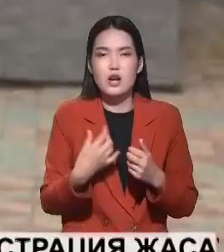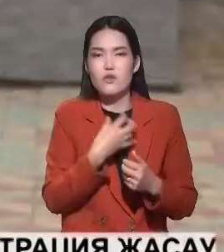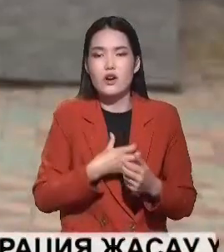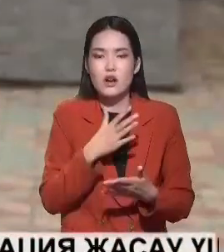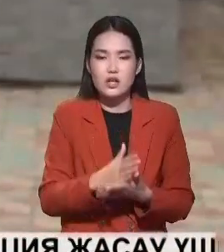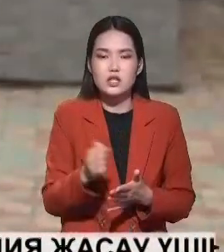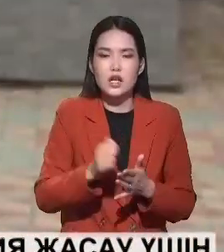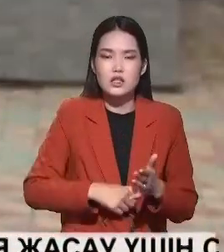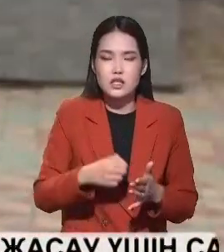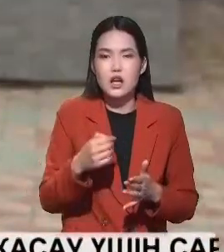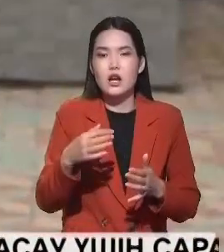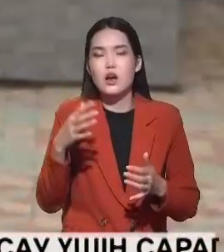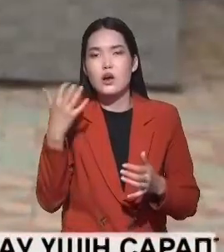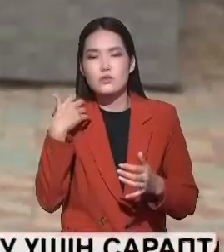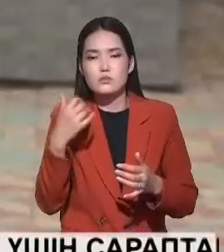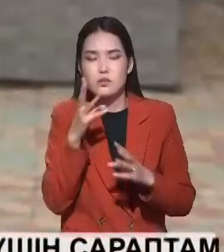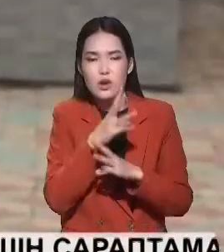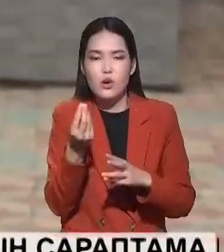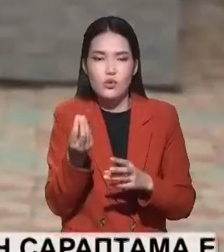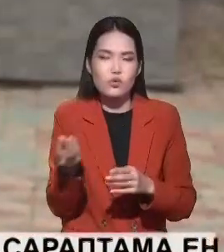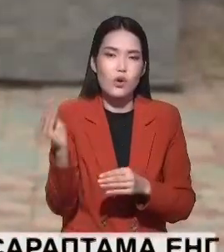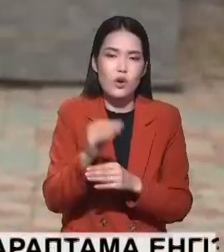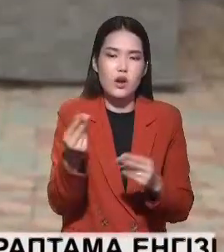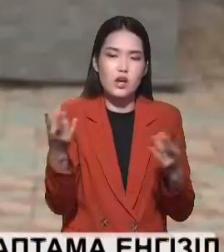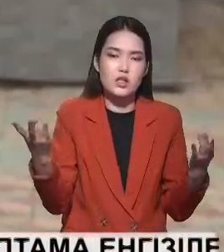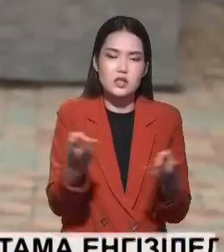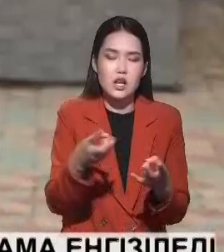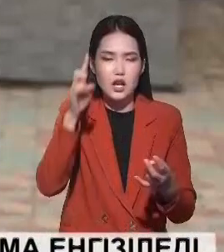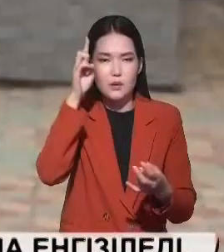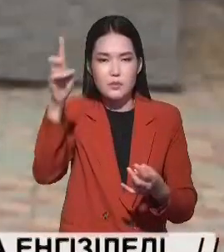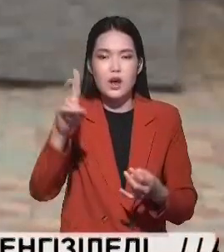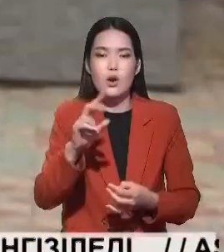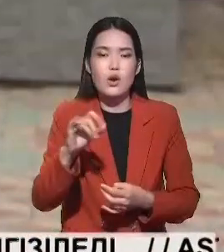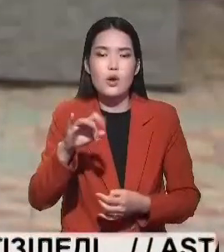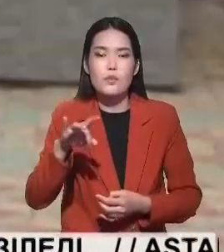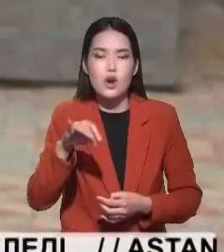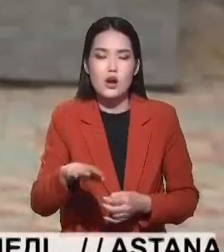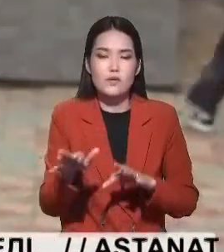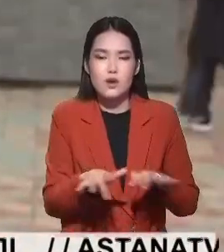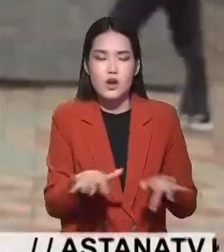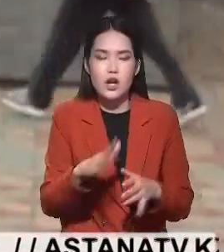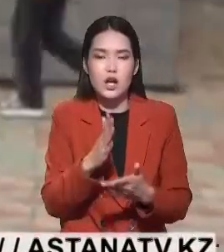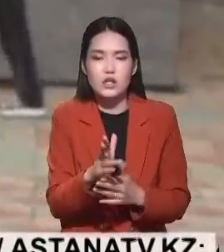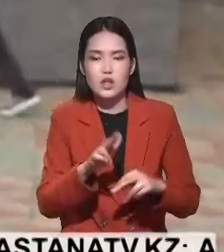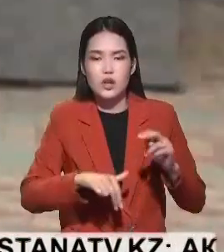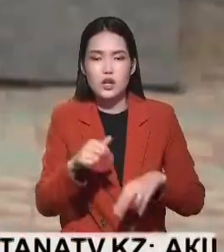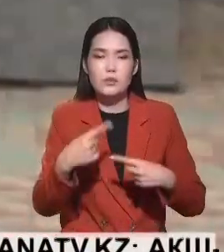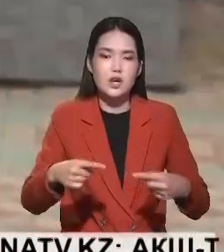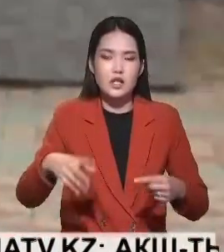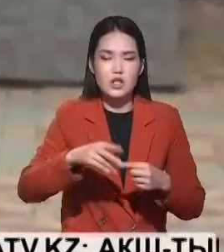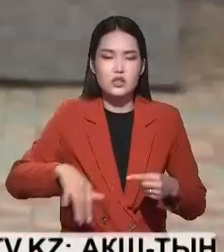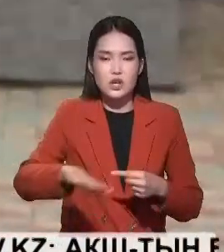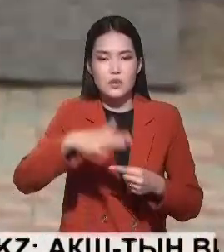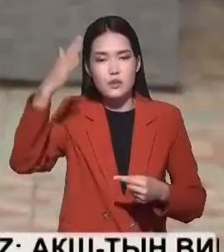өйткені оны салу үшін қомақты қаражат қажет. Негізі бұл нысандар мемлекеттік корпорация еншісінде, ал оның құрылысына кейбір жергілікті әкімдік